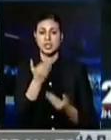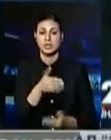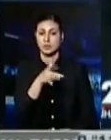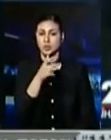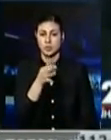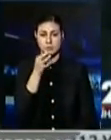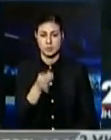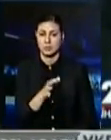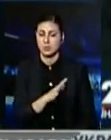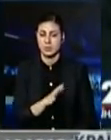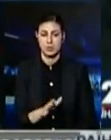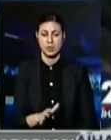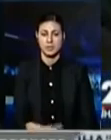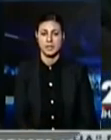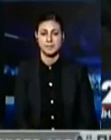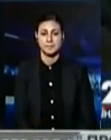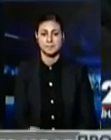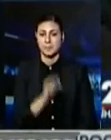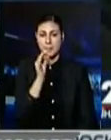შეკითხვისას არ უპასუხა.